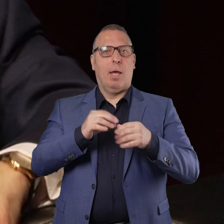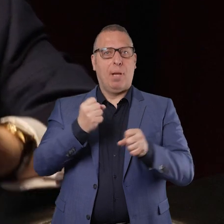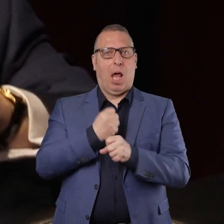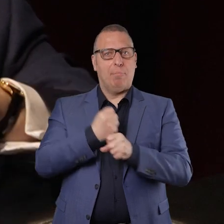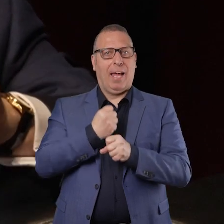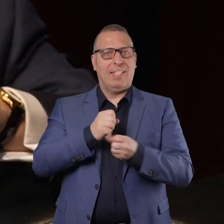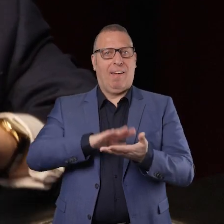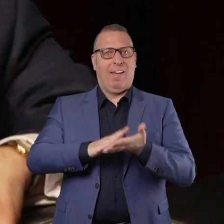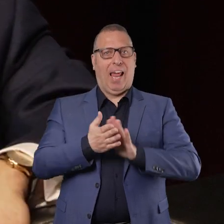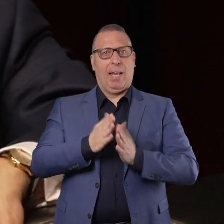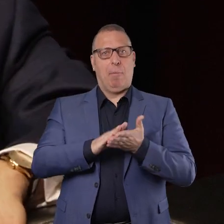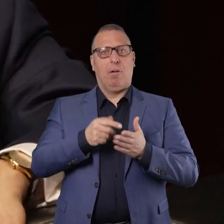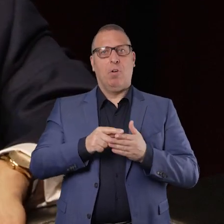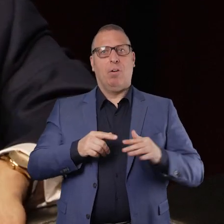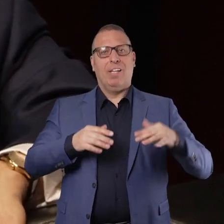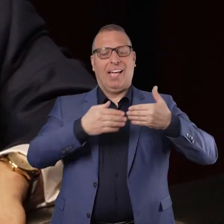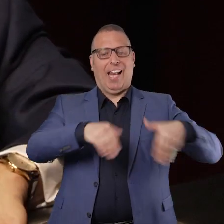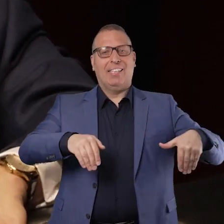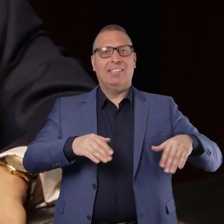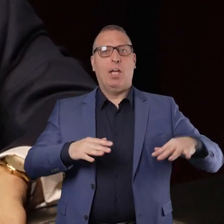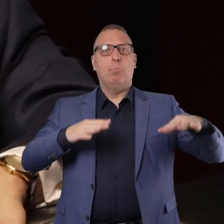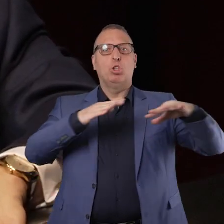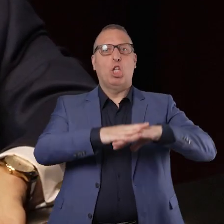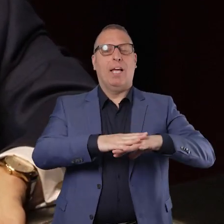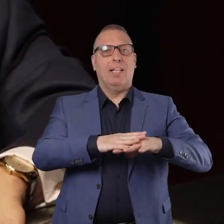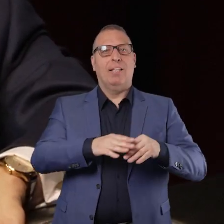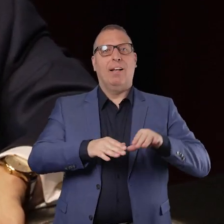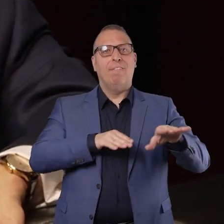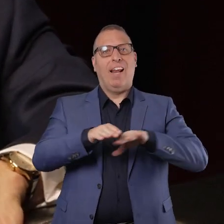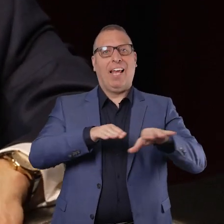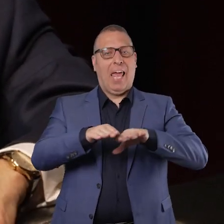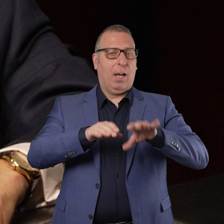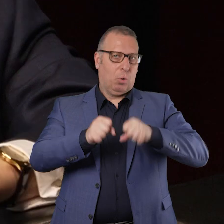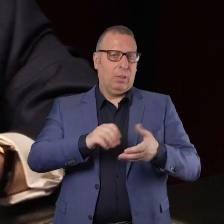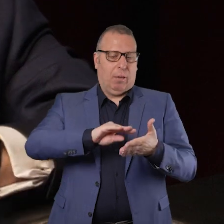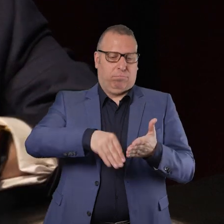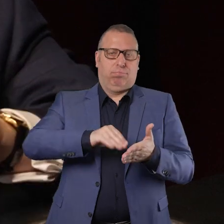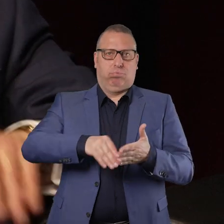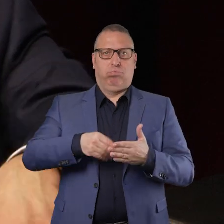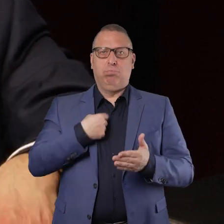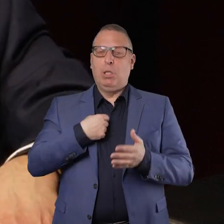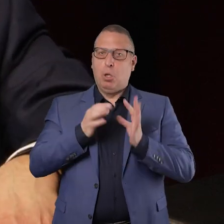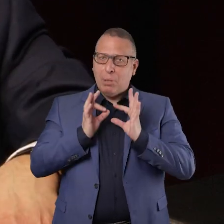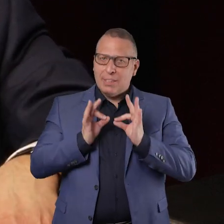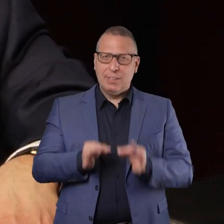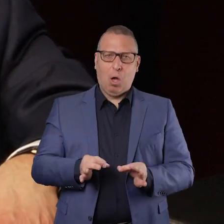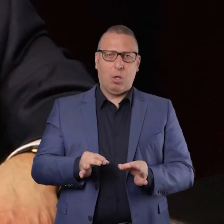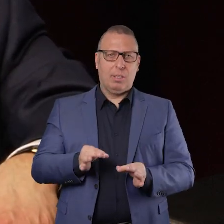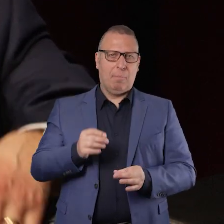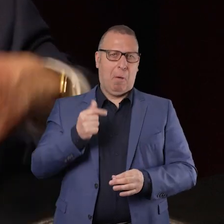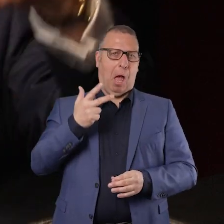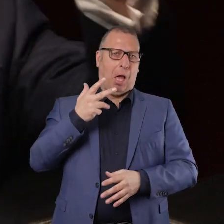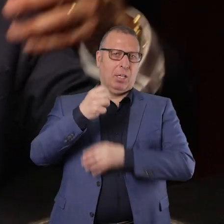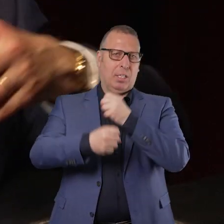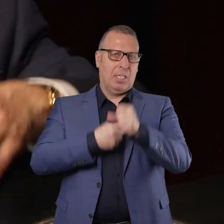Zusammenarbeitsvereinbarungen im Bereich grenzüberschreitenden Verkehr können unterschreiben. Ich bin überzeugt, da werden wir in den